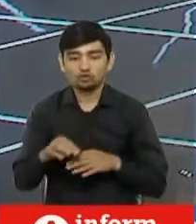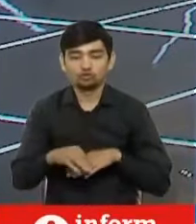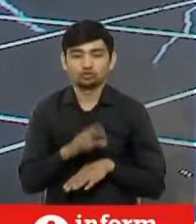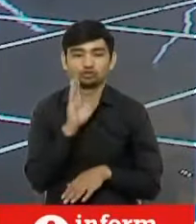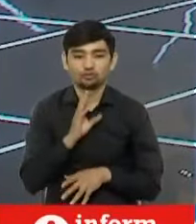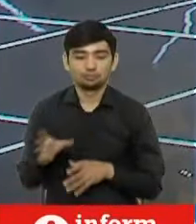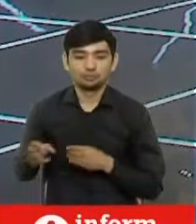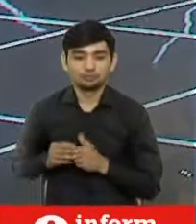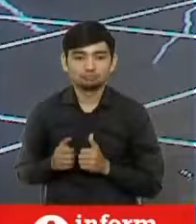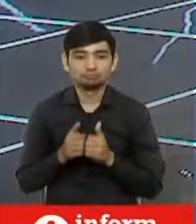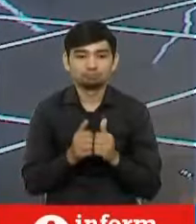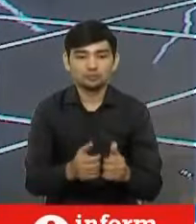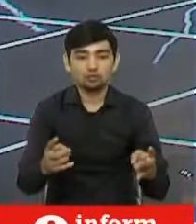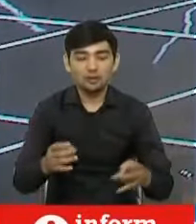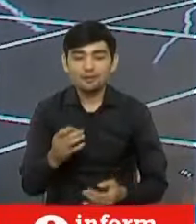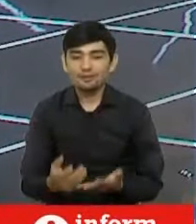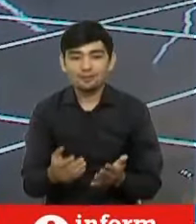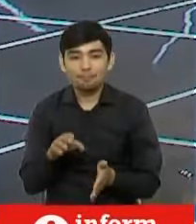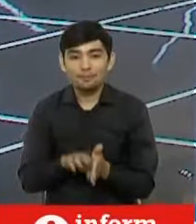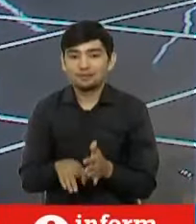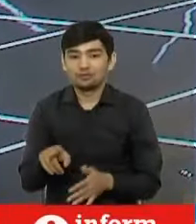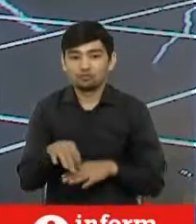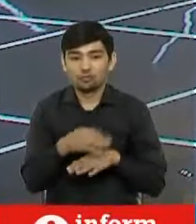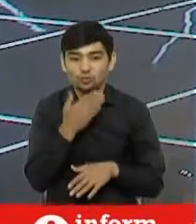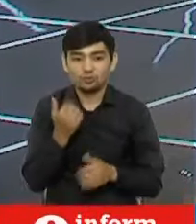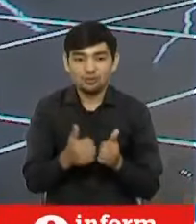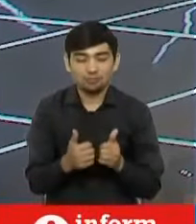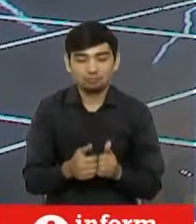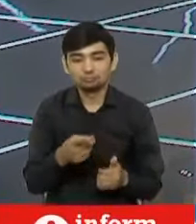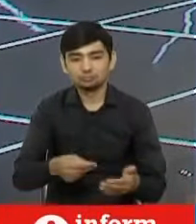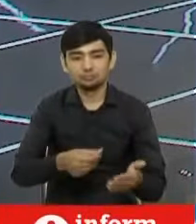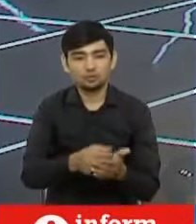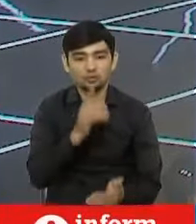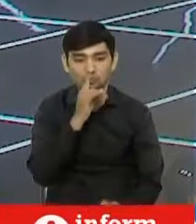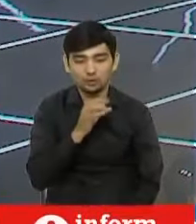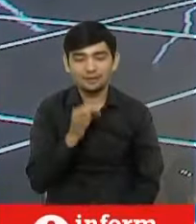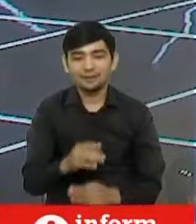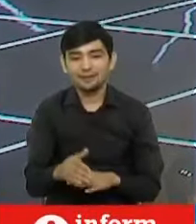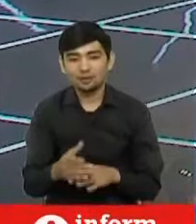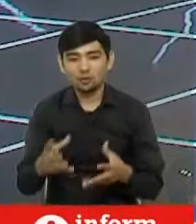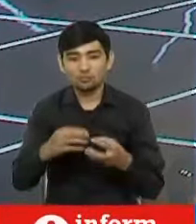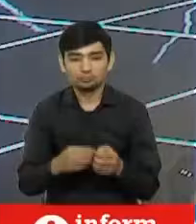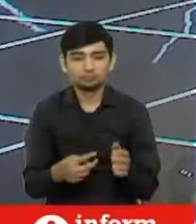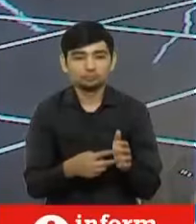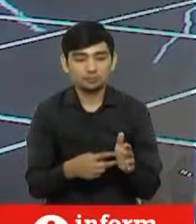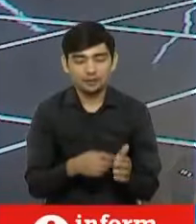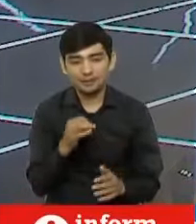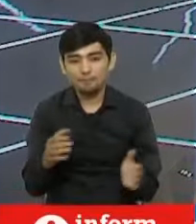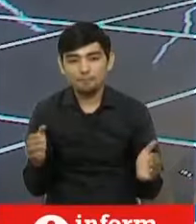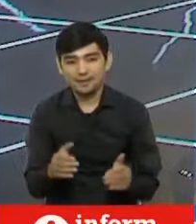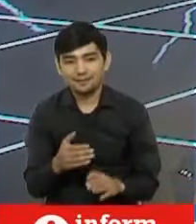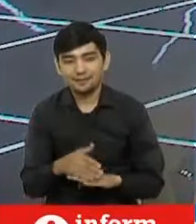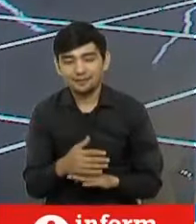тиіс. Онсыз ақша берілмейді. Сондай-ақ тұтынушылық кредиттің де шекті мөлшері нақтыланды. Сома микроқаржылық ұйымдар үшін 4